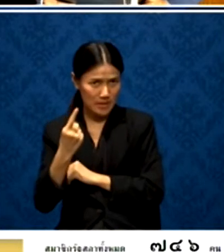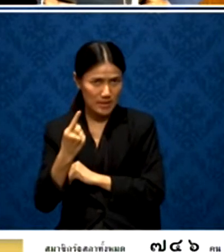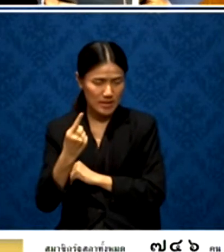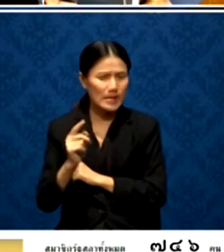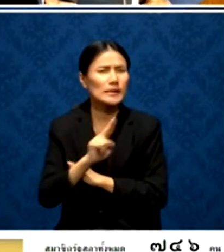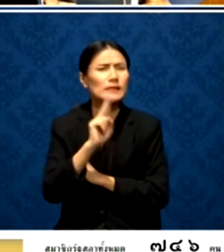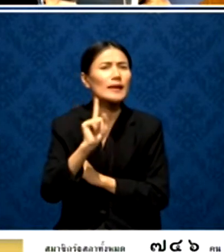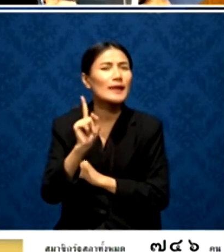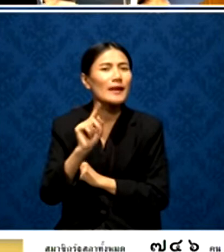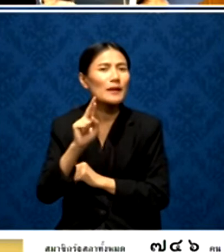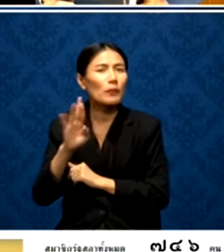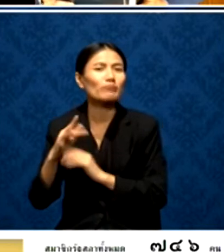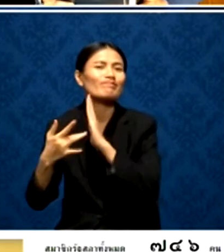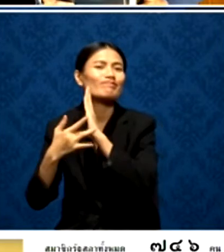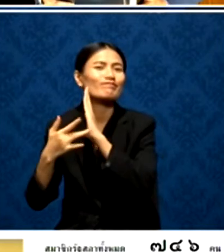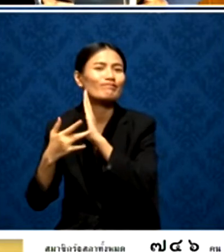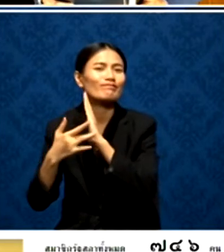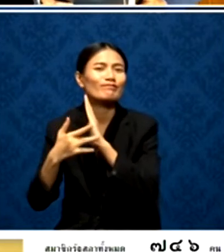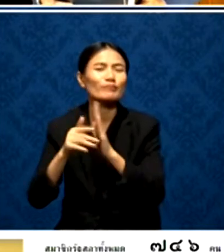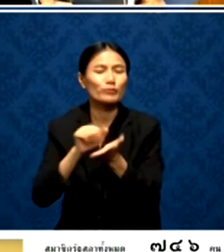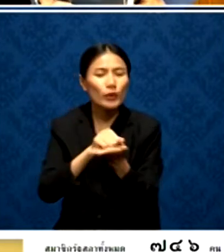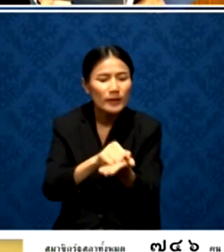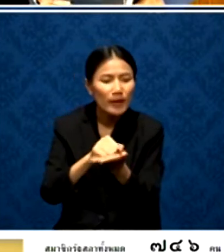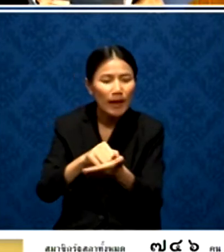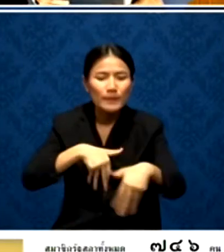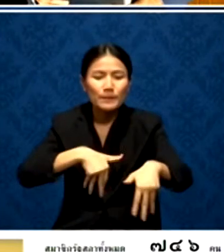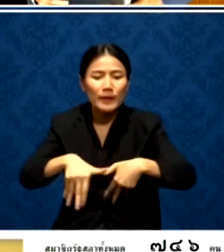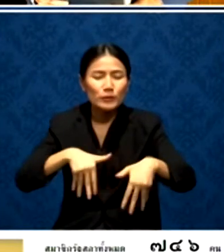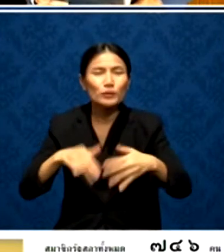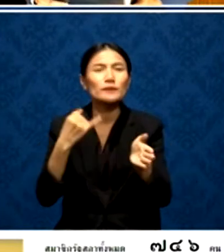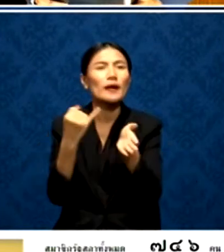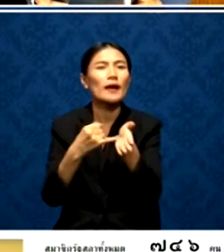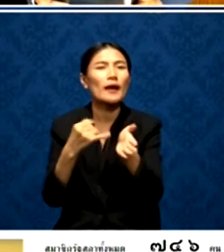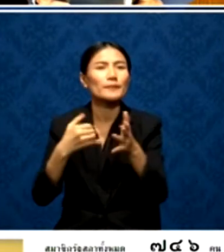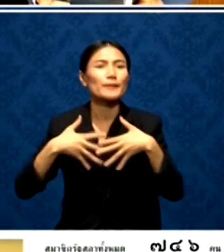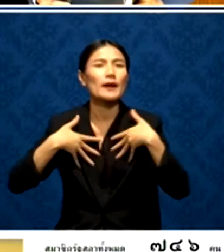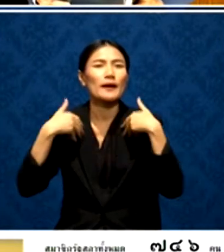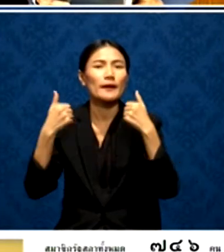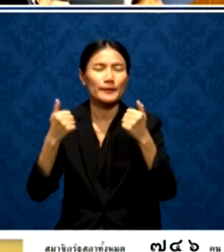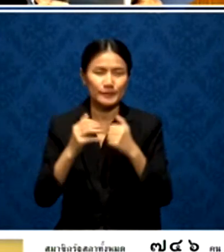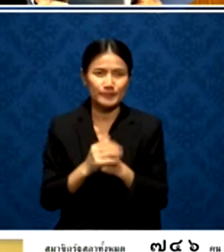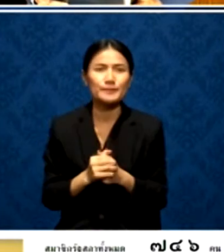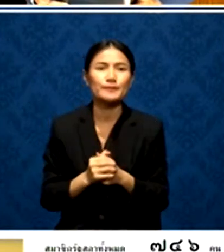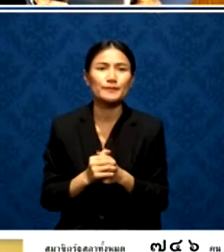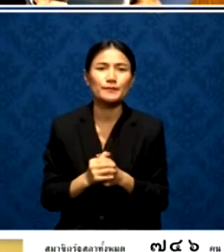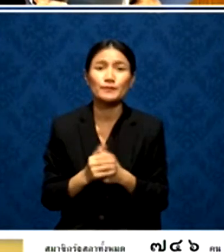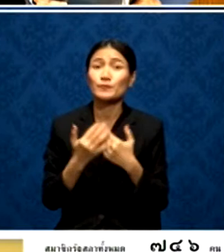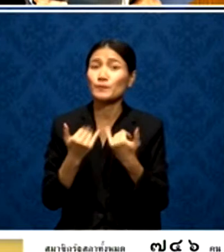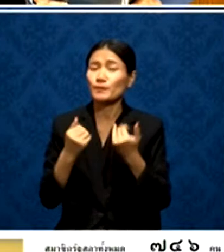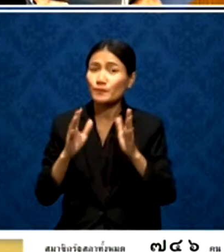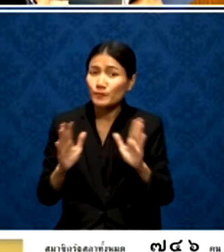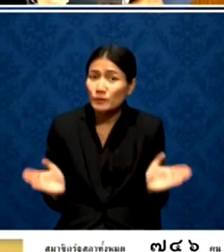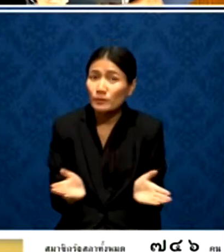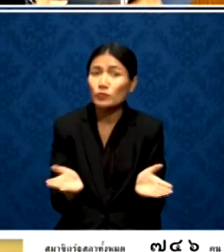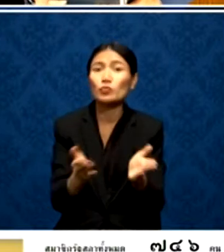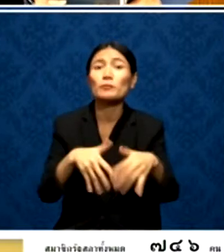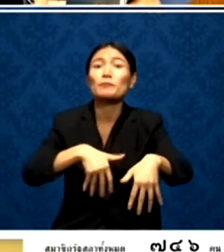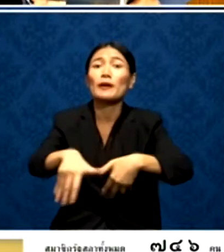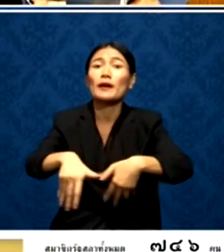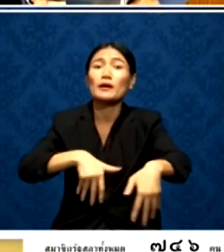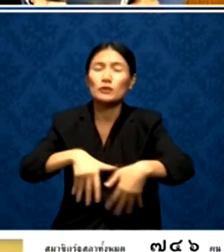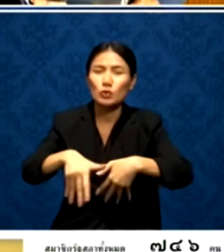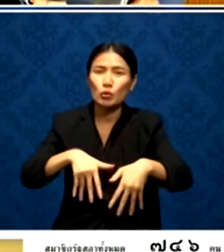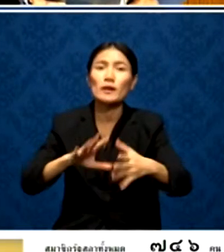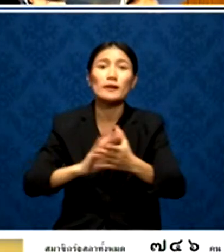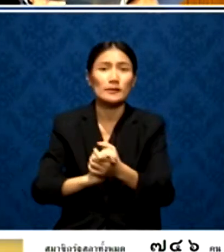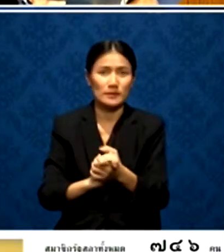ากยิ่งขึ้นนอกจากนี้รัฐบาลจะสนับสนุนให้ประชาชนมีส่วนร่วมในการจัดสรร